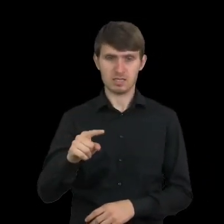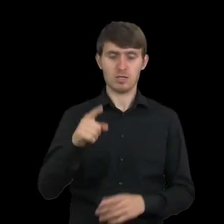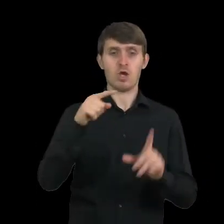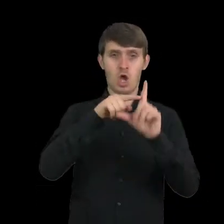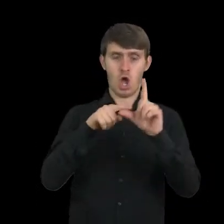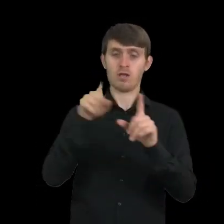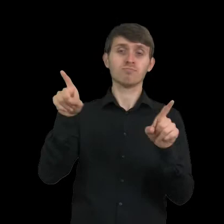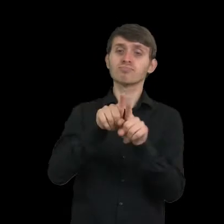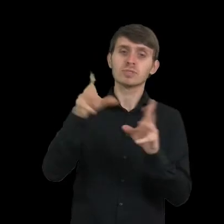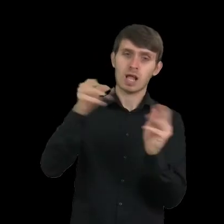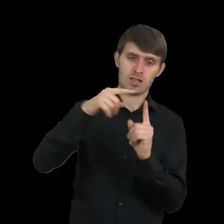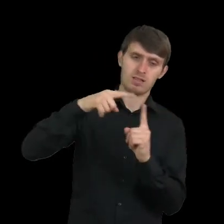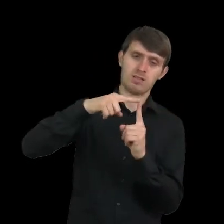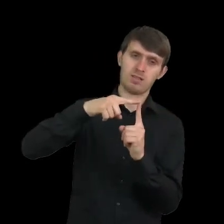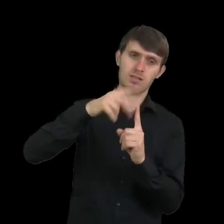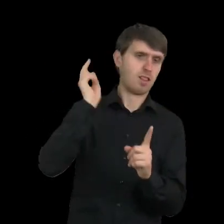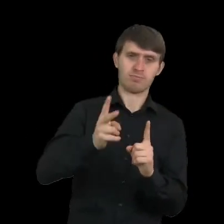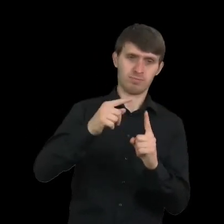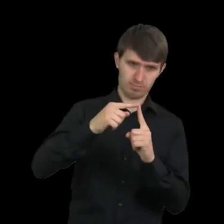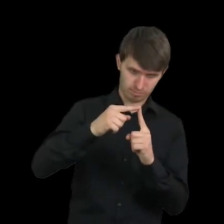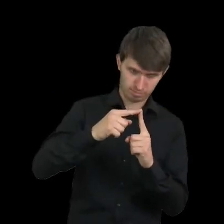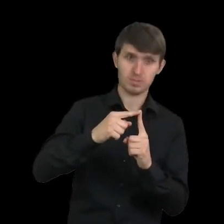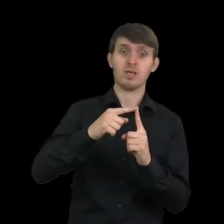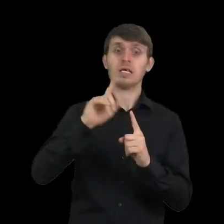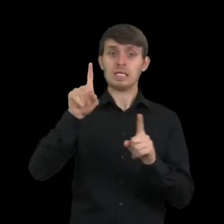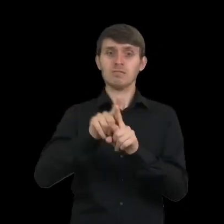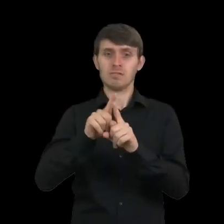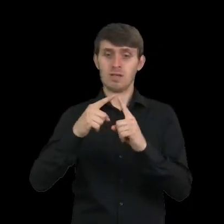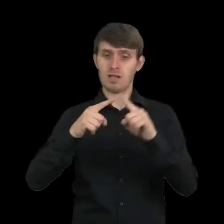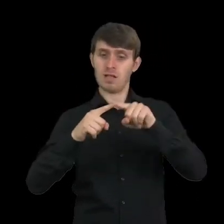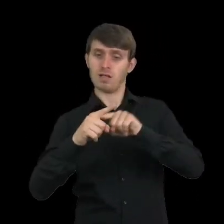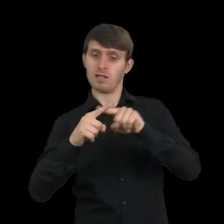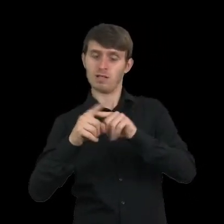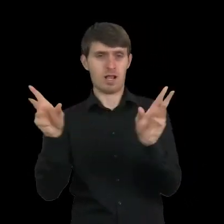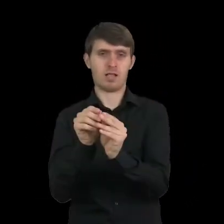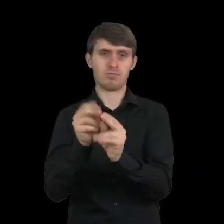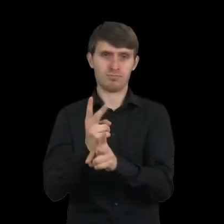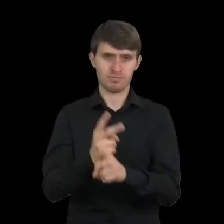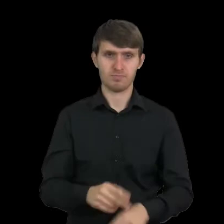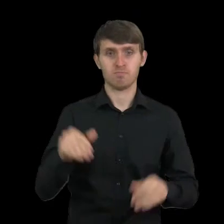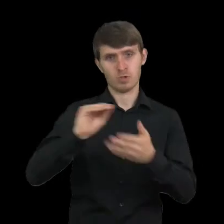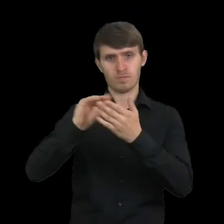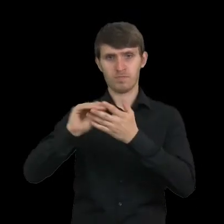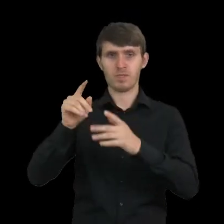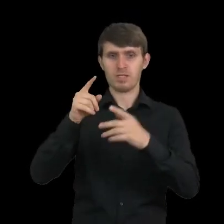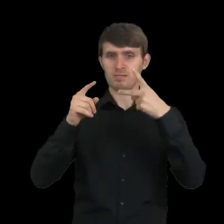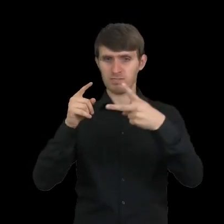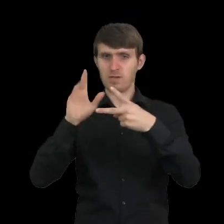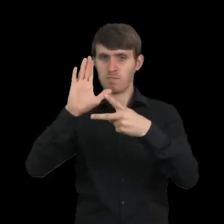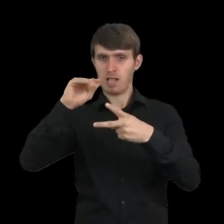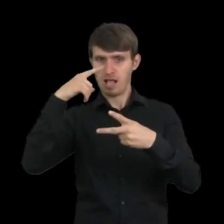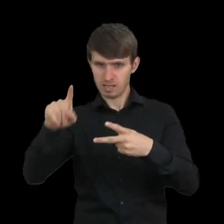mają wspólny wierzchołek. To jest ten wierzchołek i wspólne ramię. Czyli możemy sobie to zapisać. Kąt BED